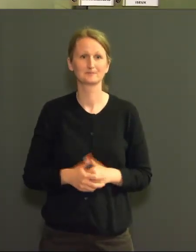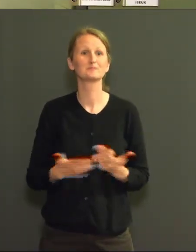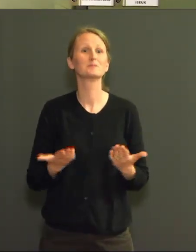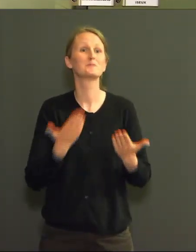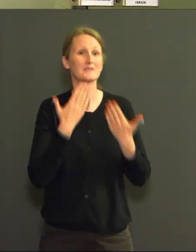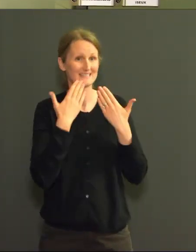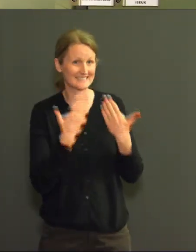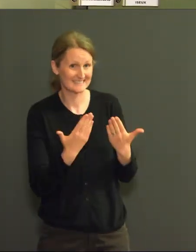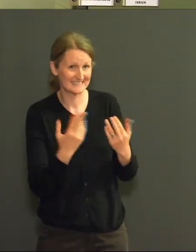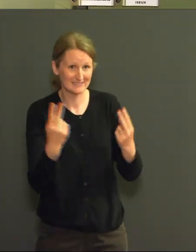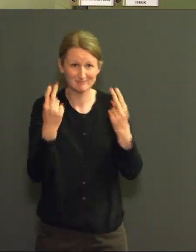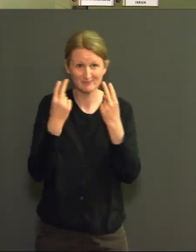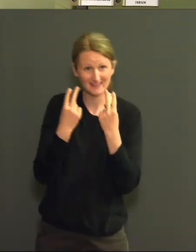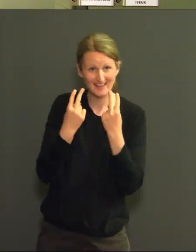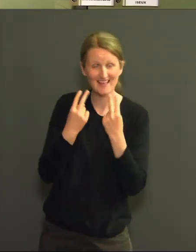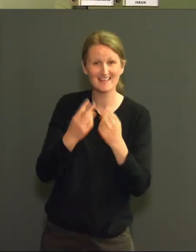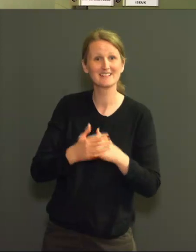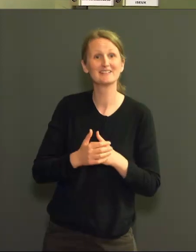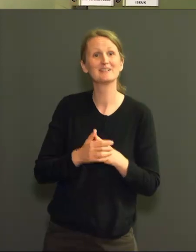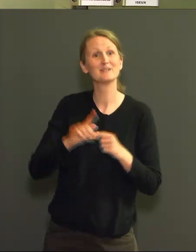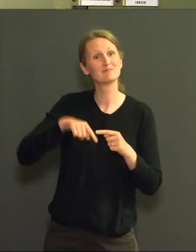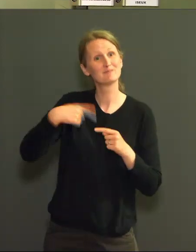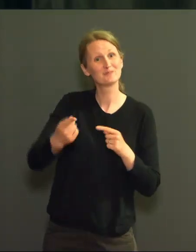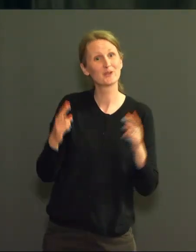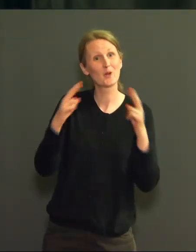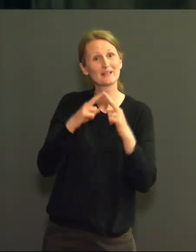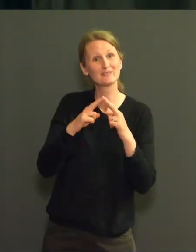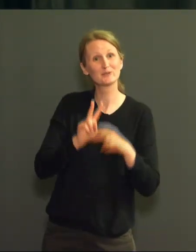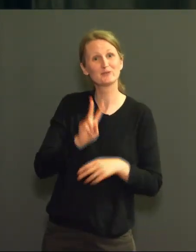votre attention. On se retrouve vendredi